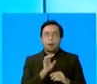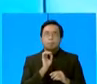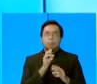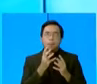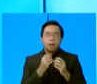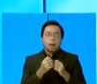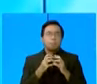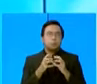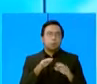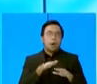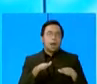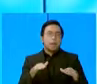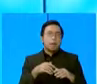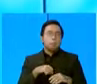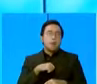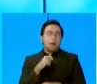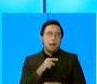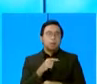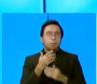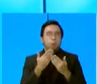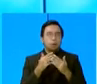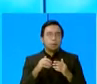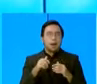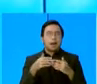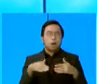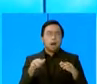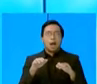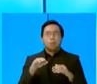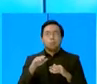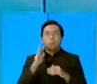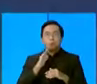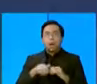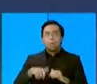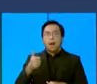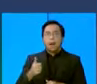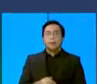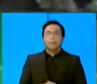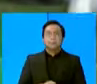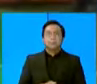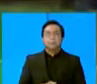pundak putra kebanggaan mereka. Mereka berdoa untuk kemenangan Garuda Muda.